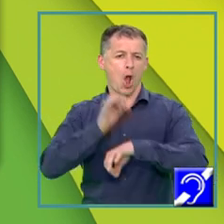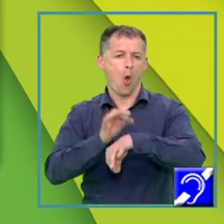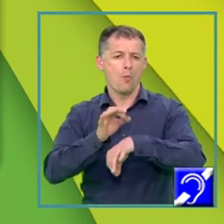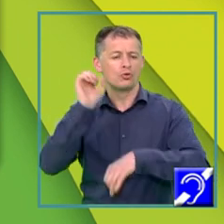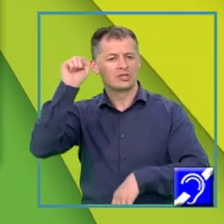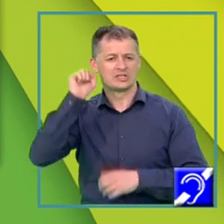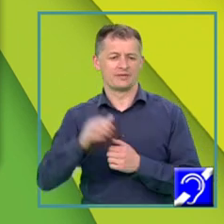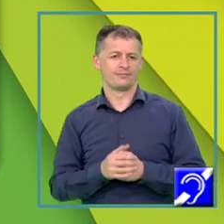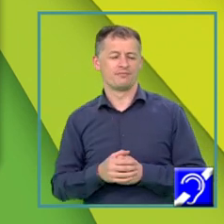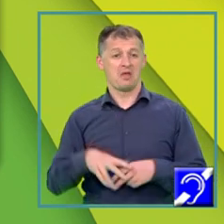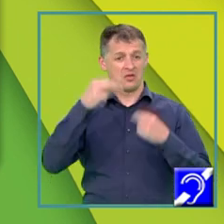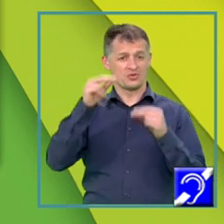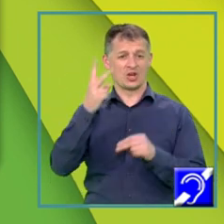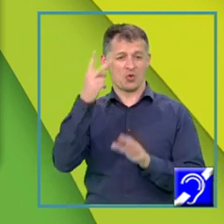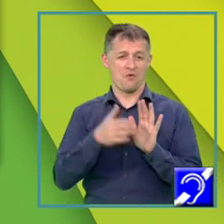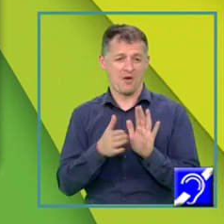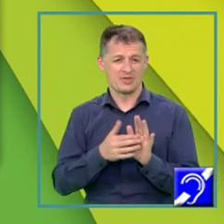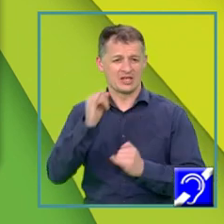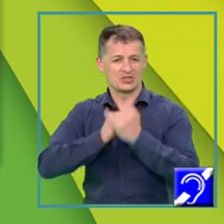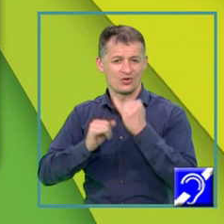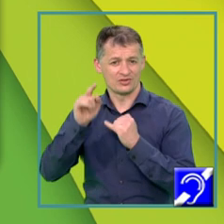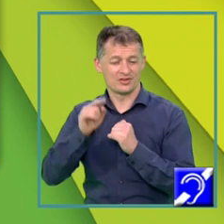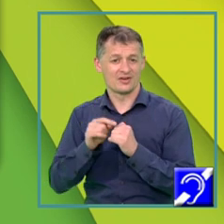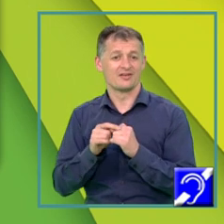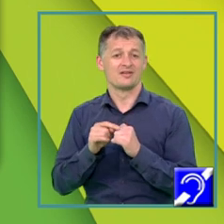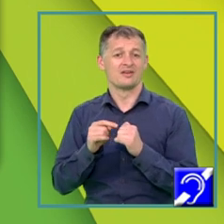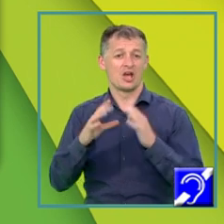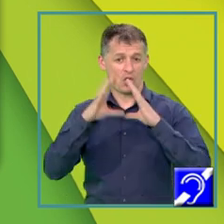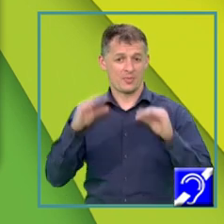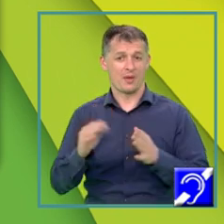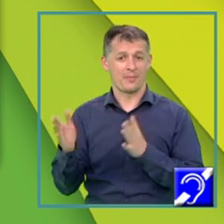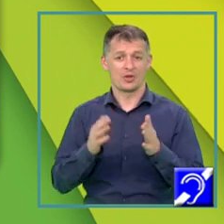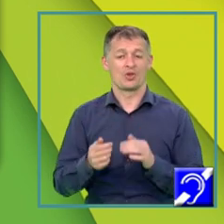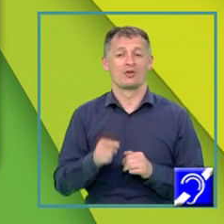Menționarea a două fapte istorice desfășurate în România în perioada